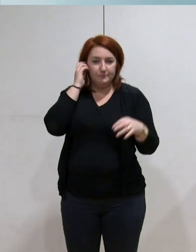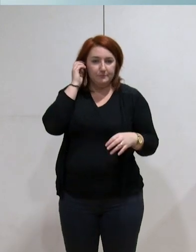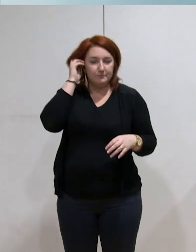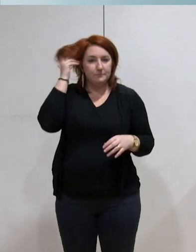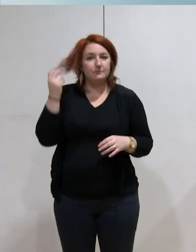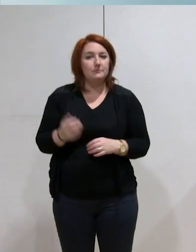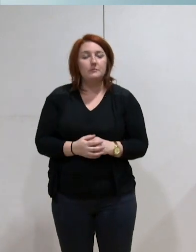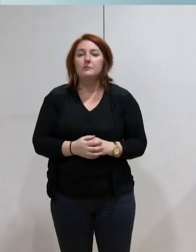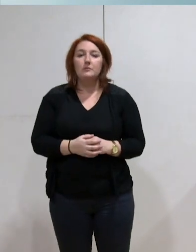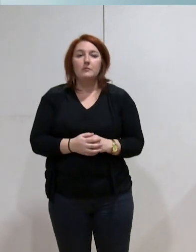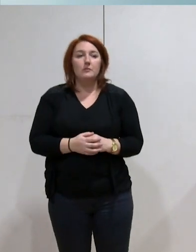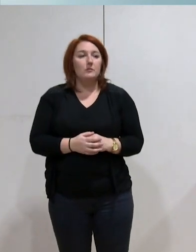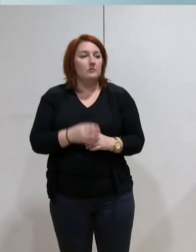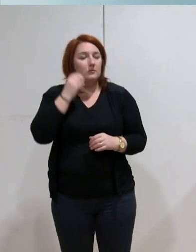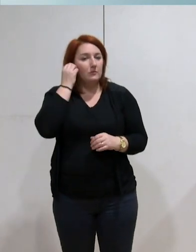bien